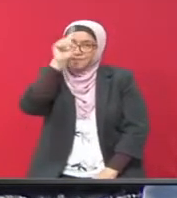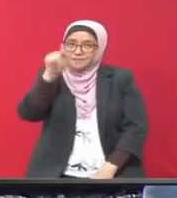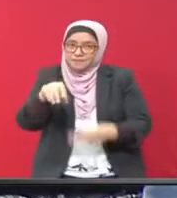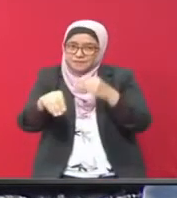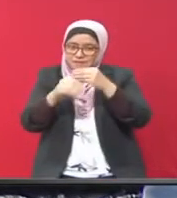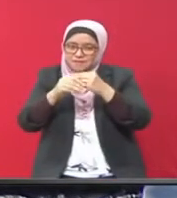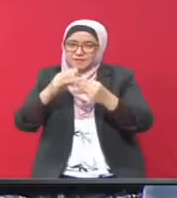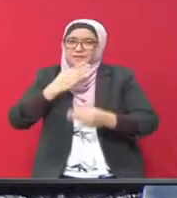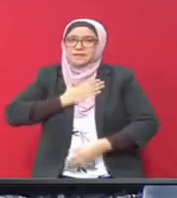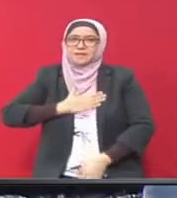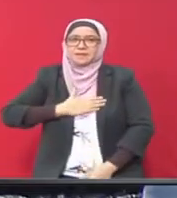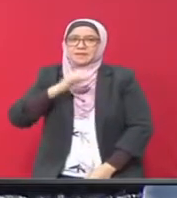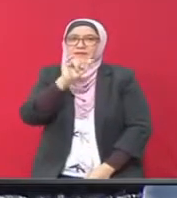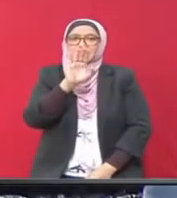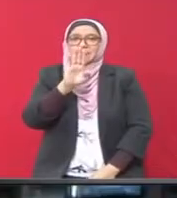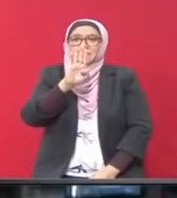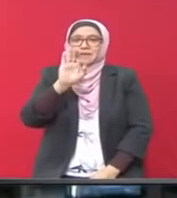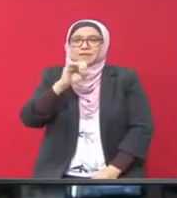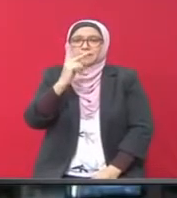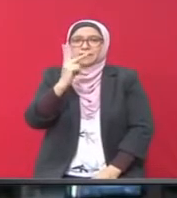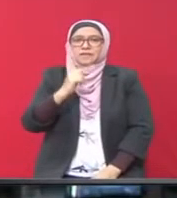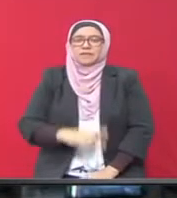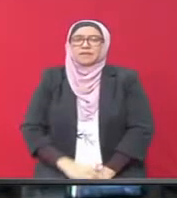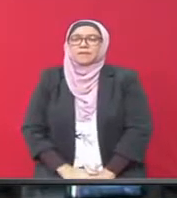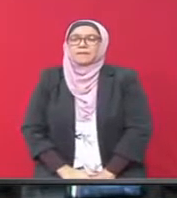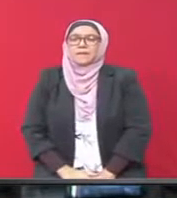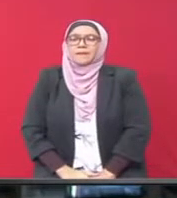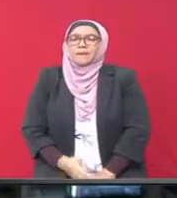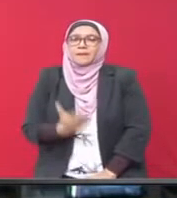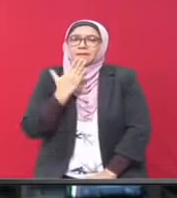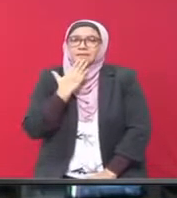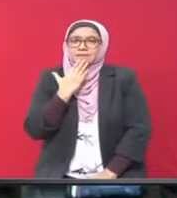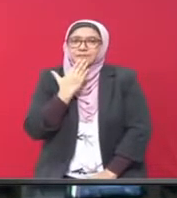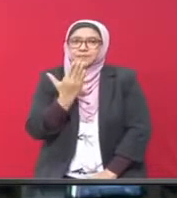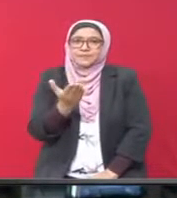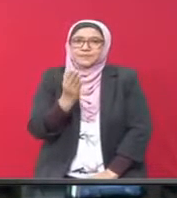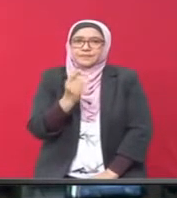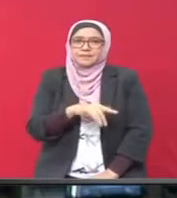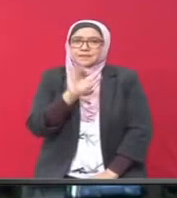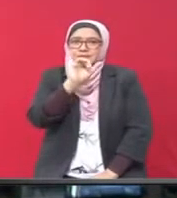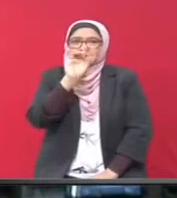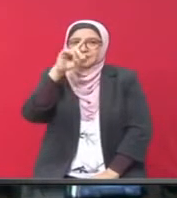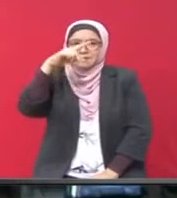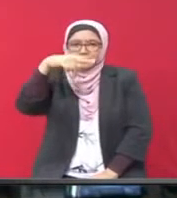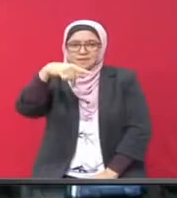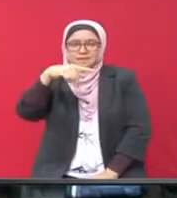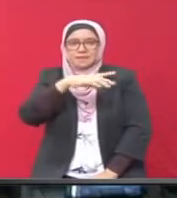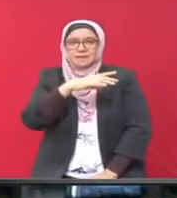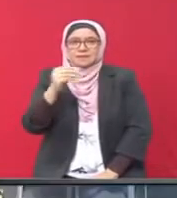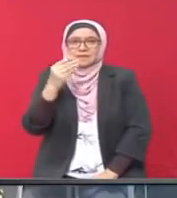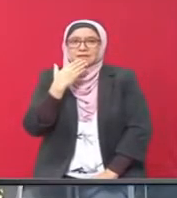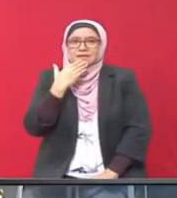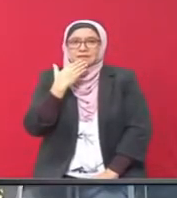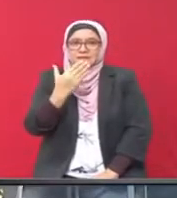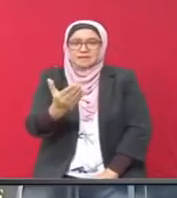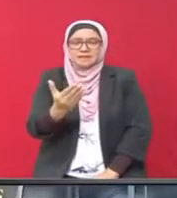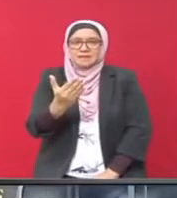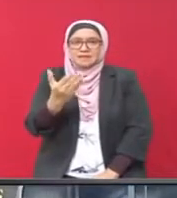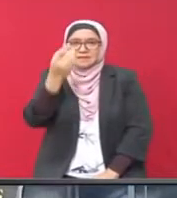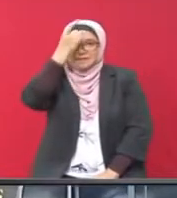celah label mabaju Terima kasih The individual dan terima kasih untuk